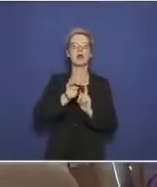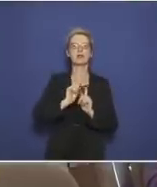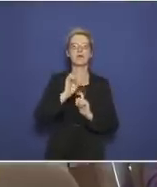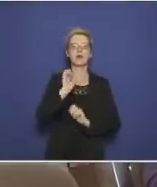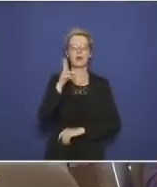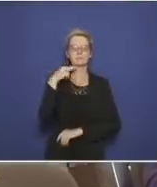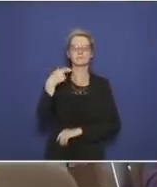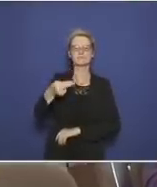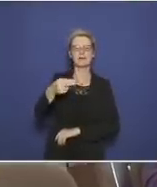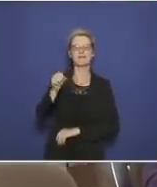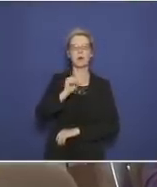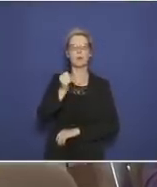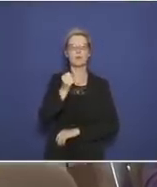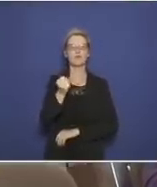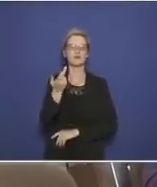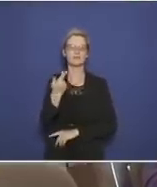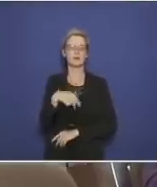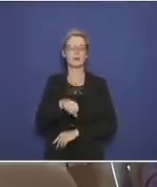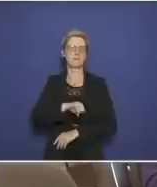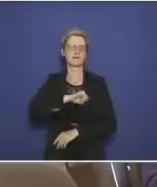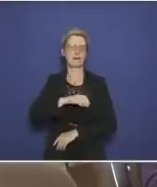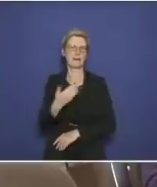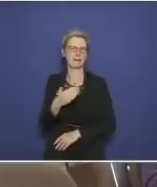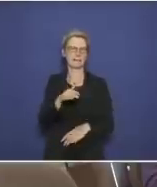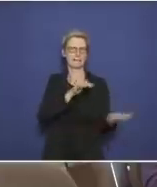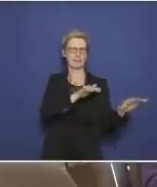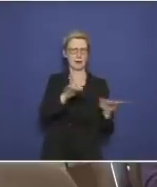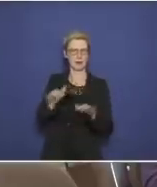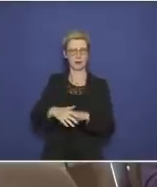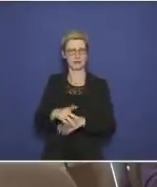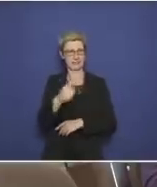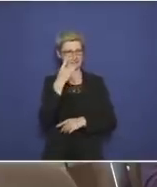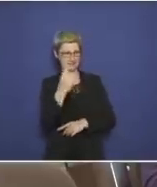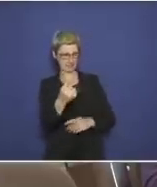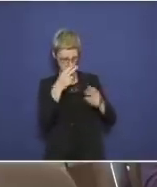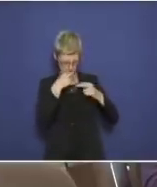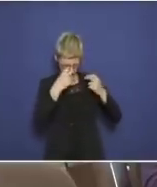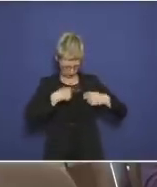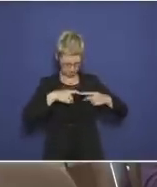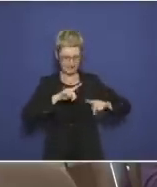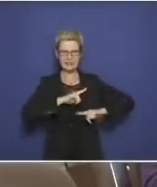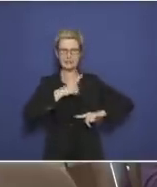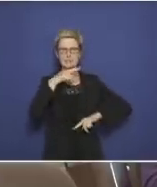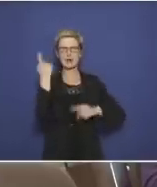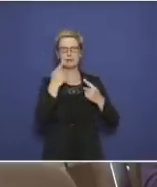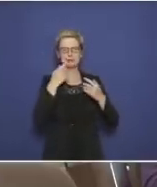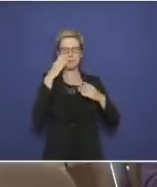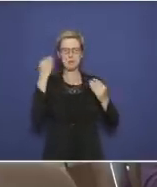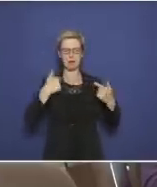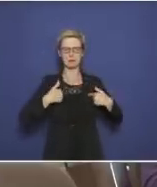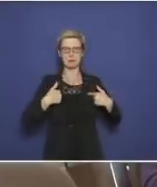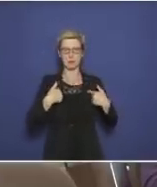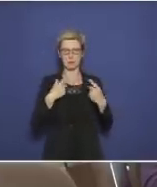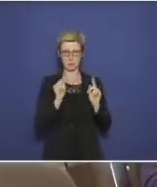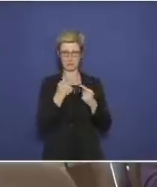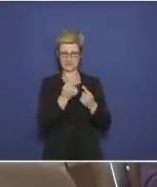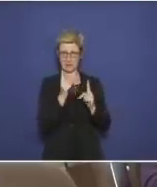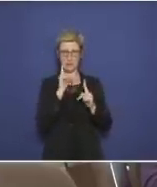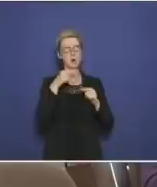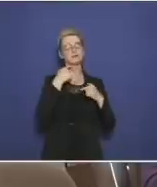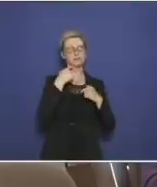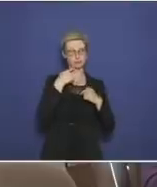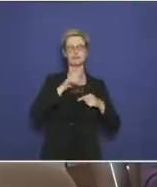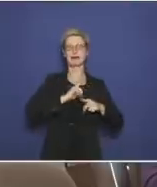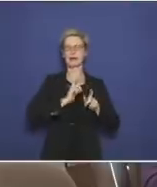von vermeintlichen Privilegien. Fühlen Sie sich als weißer Mann als Kartoffel? Und hat der Bundesminister des